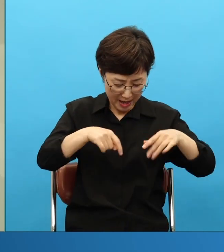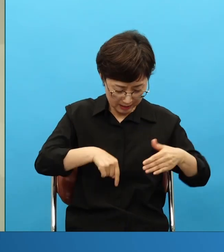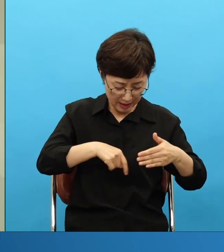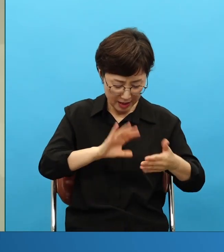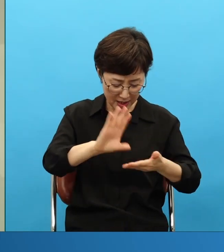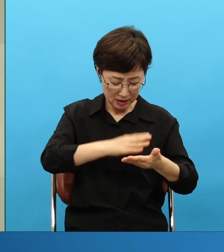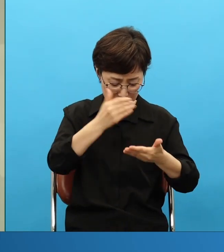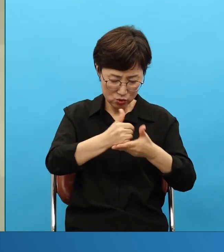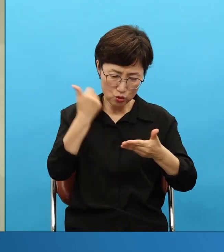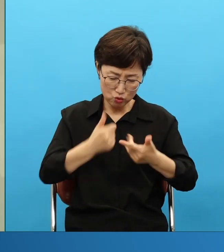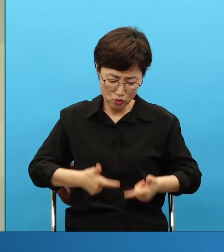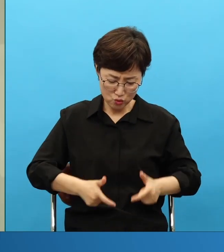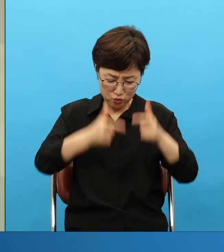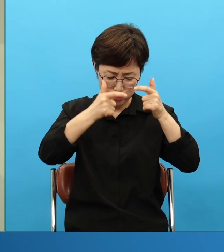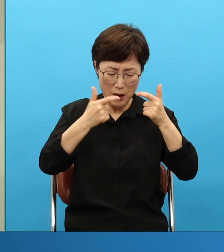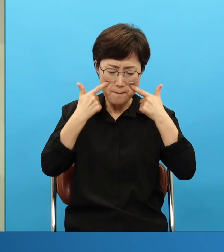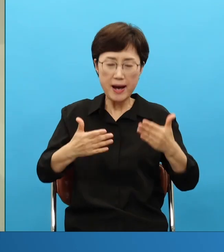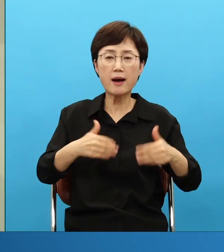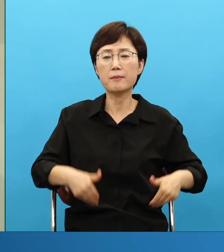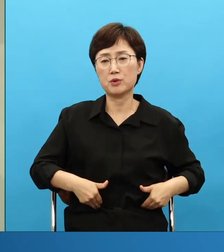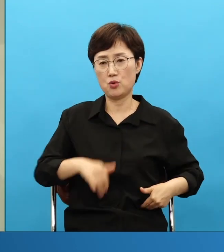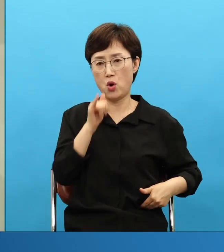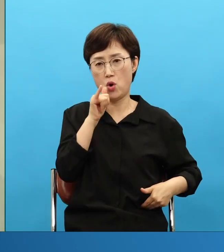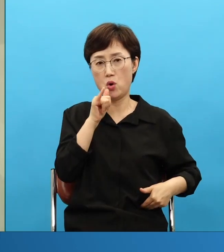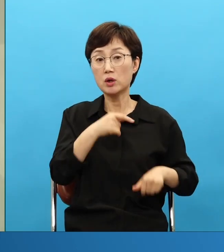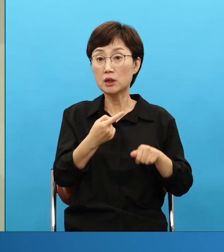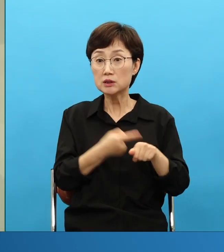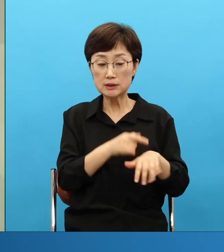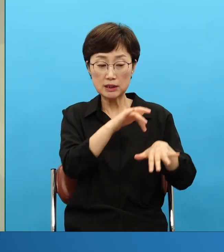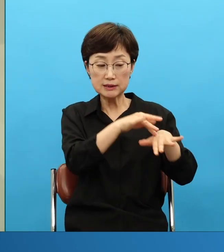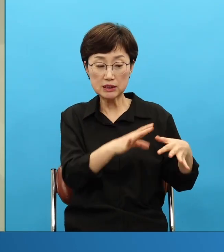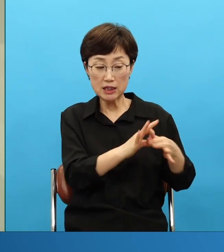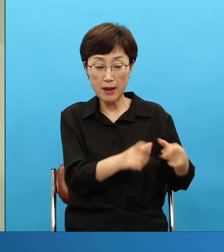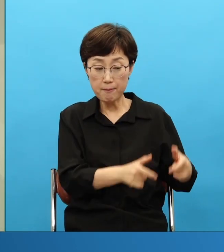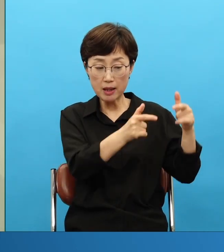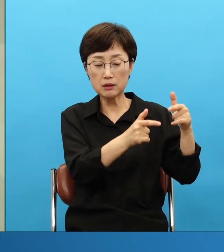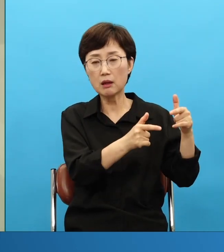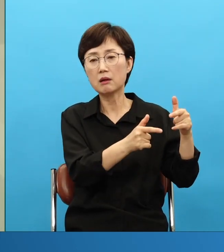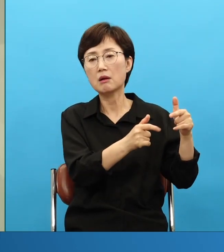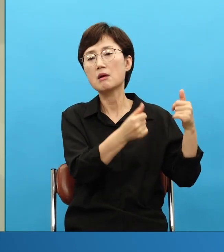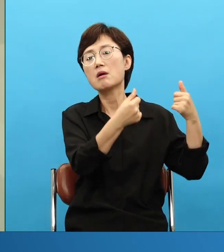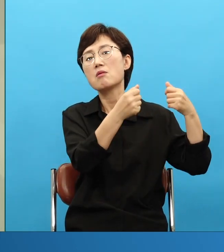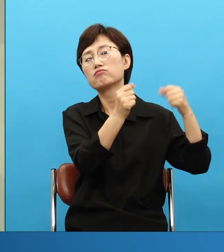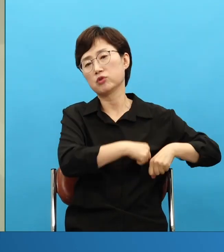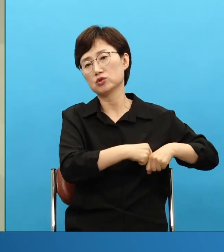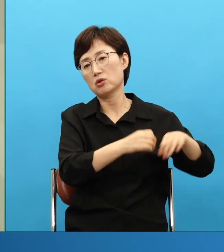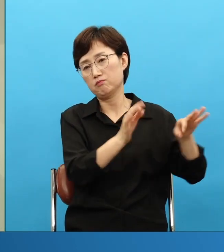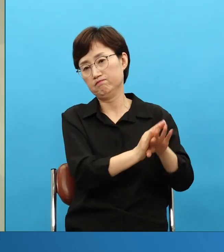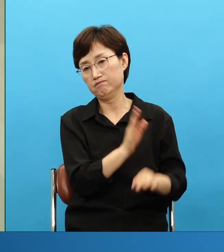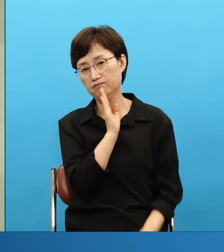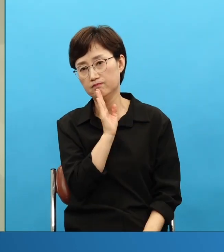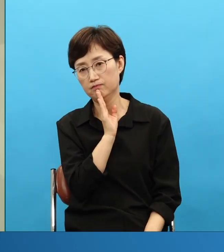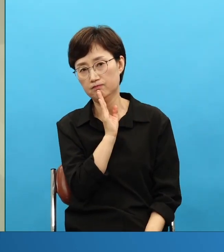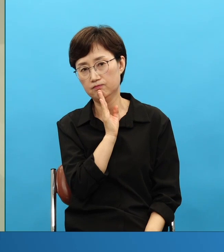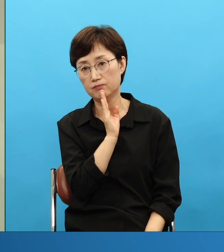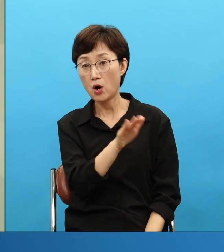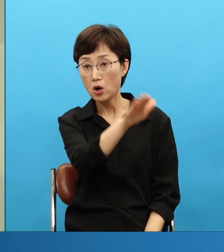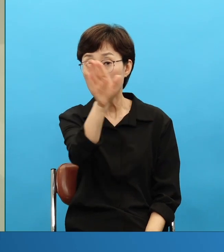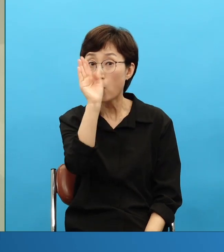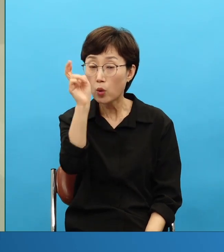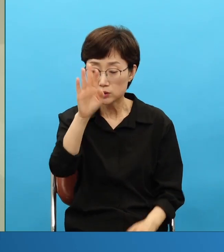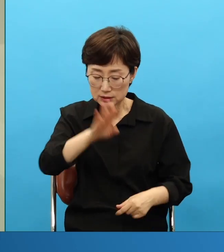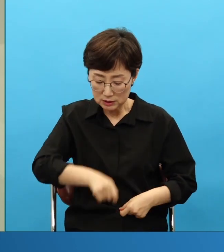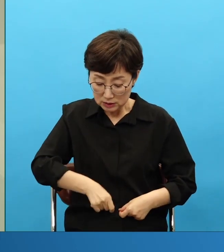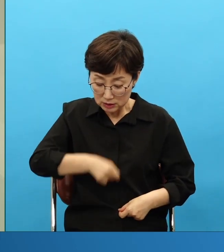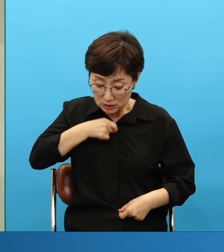겁니다. That's why the force of darkness began to crumble. 여러분 진짜 그리스도 알고 누리면 흑암은 무너지게 되어 있습니다. 아무 걱정 안 하셔도 If 돼요. you really know and enjoy Christ, the force